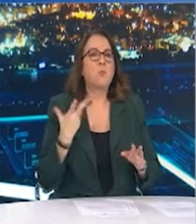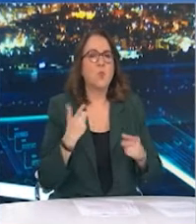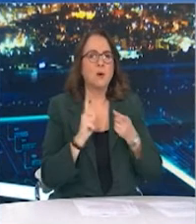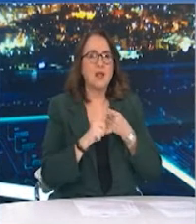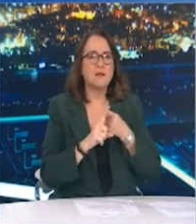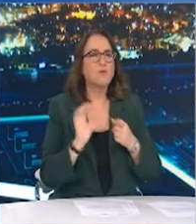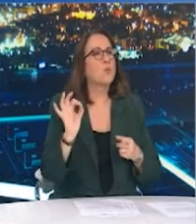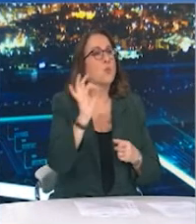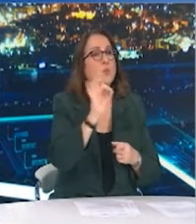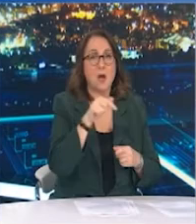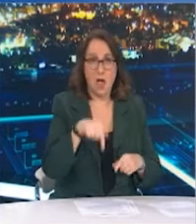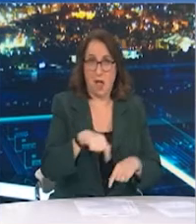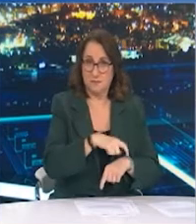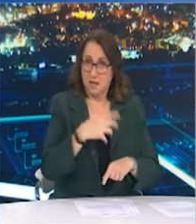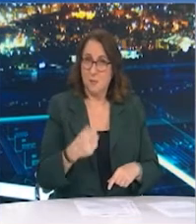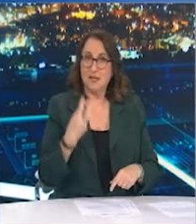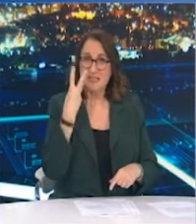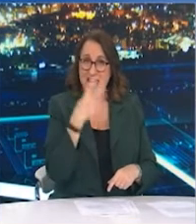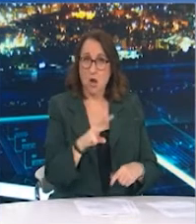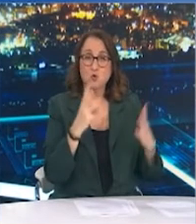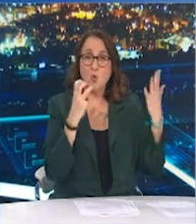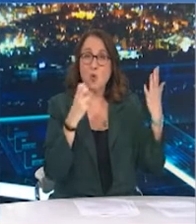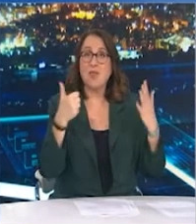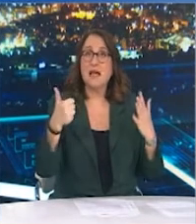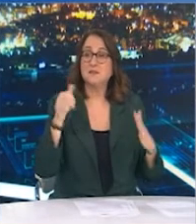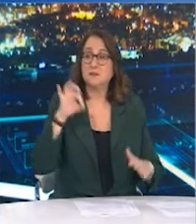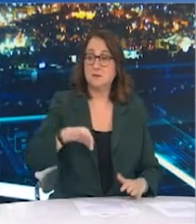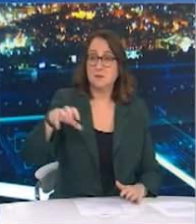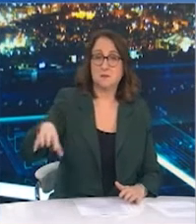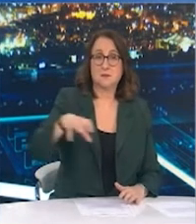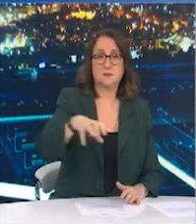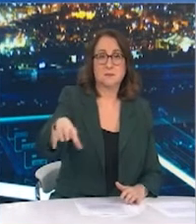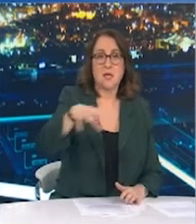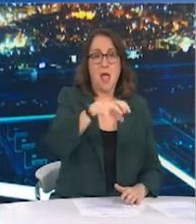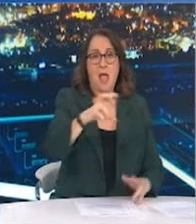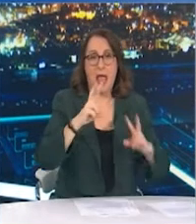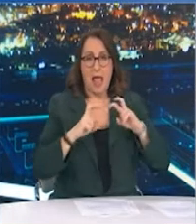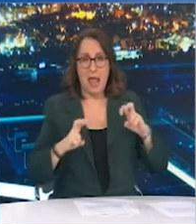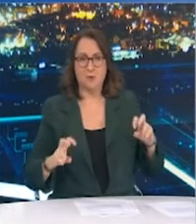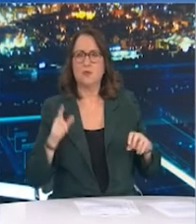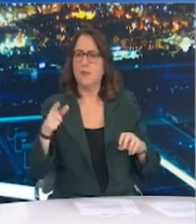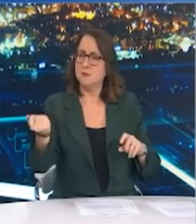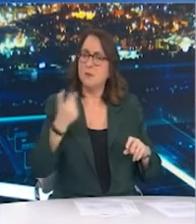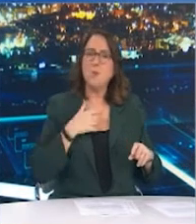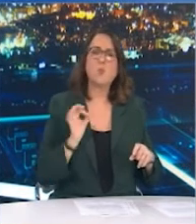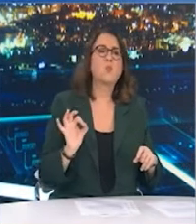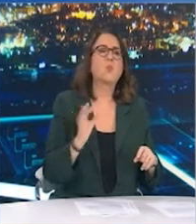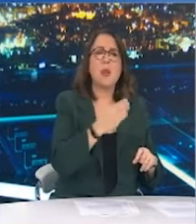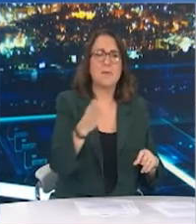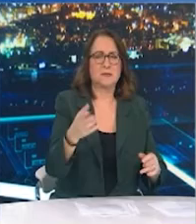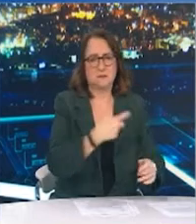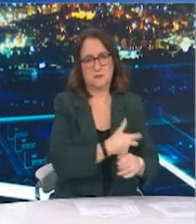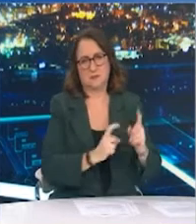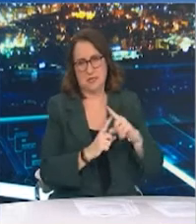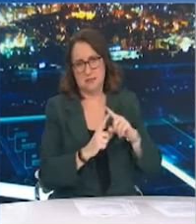τα 386 σημεία ελέγχου σε όλη την Ελλάδα. Ήδη σήμερα πραγματοποιήθηκαν τα πρώτα τεστ σε εκπαιδευτικούς και η διαδικασία θα